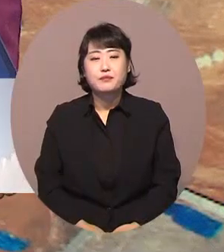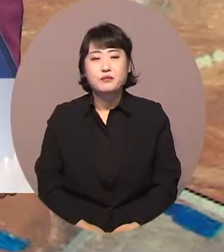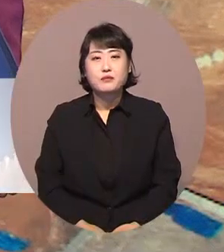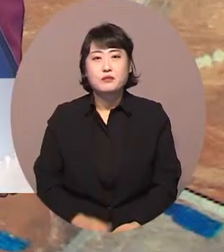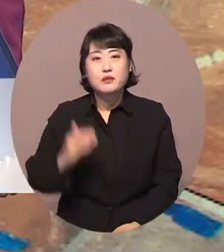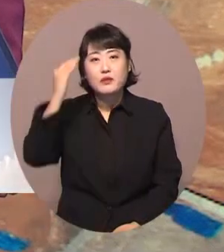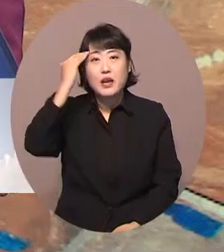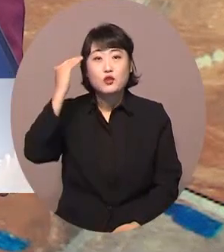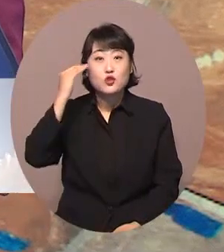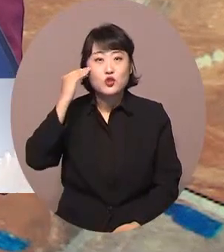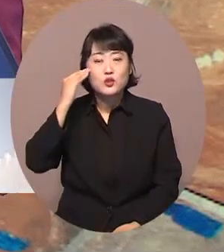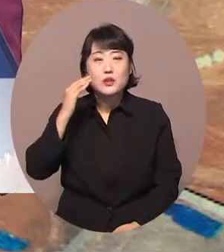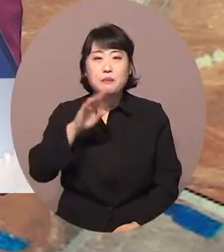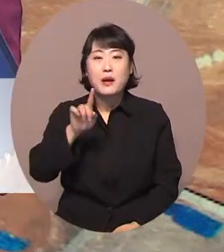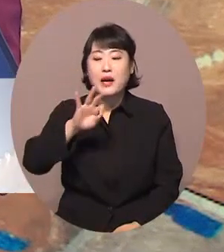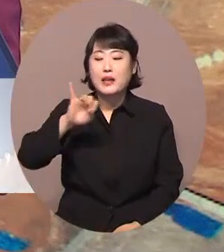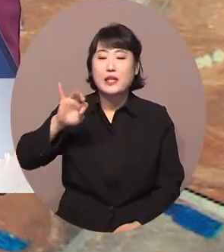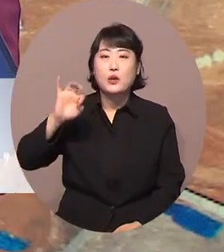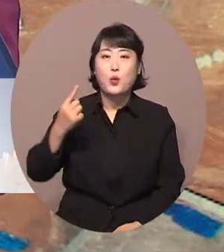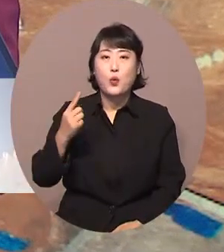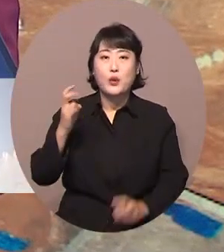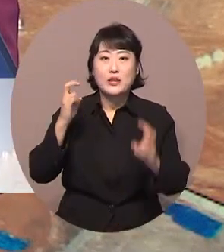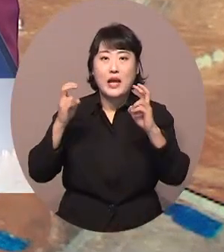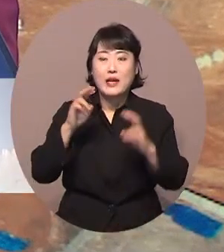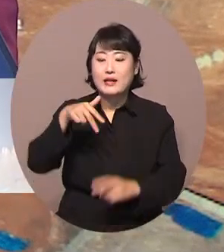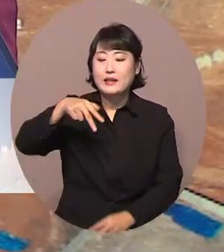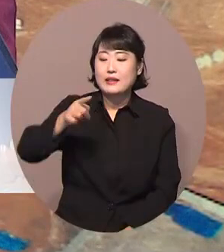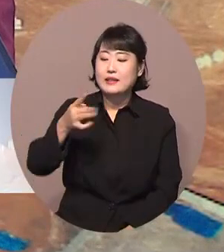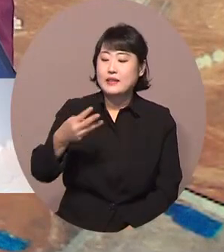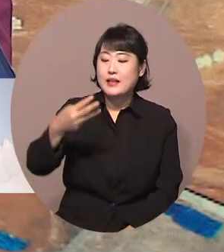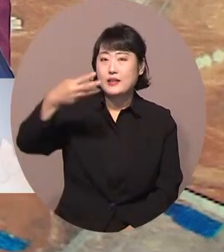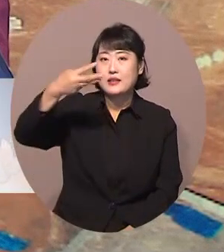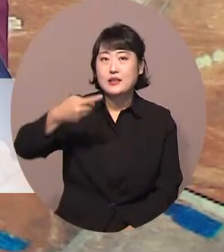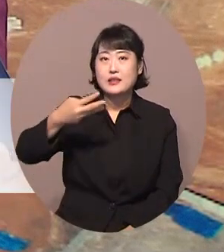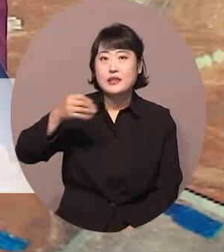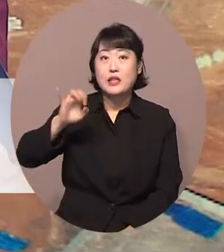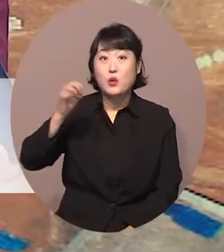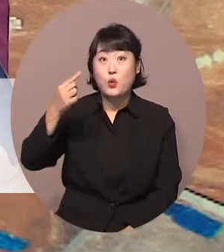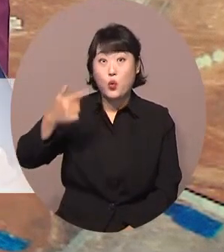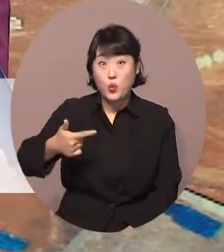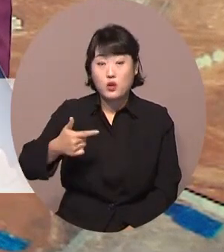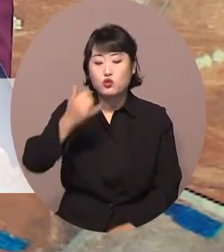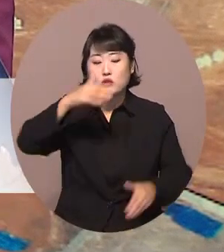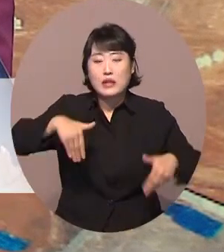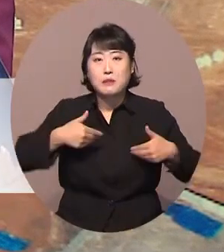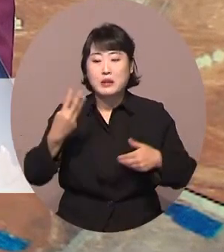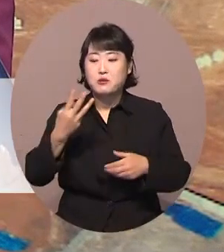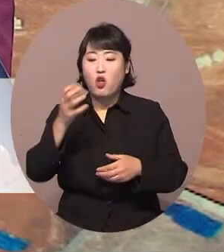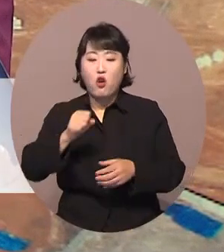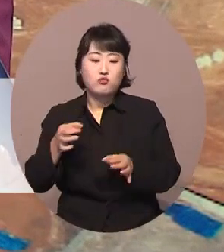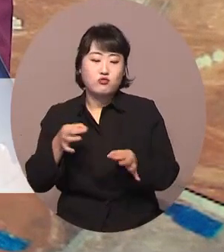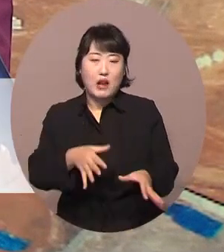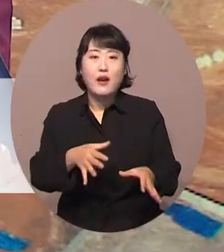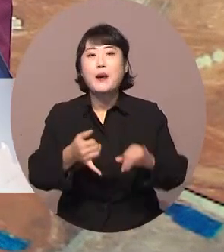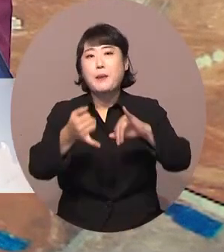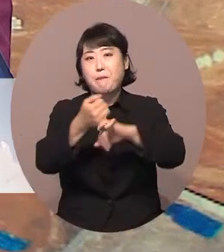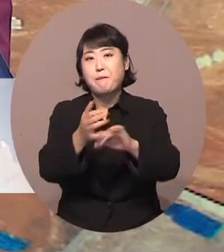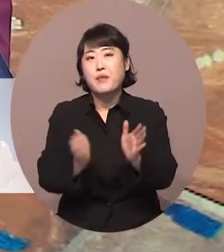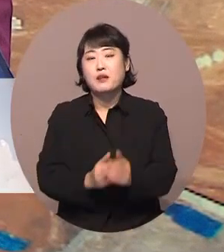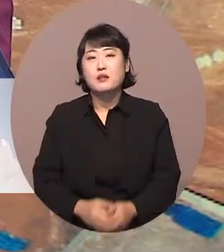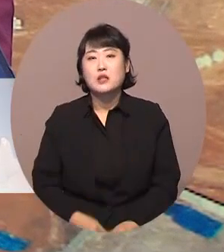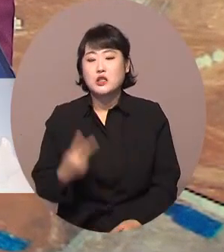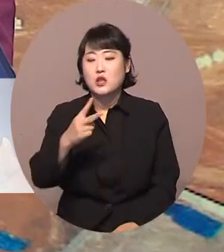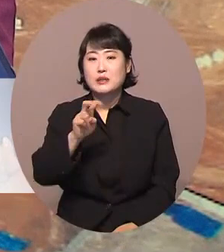국내 바이오제약 대기업 셀트리온이 충남도에 3천억 원대 투자를 약속했습니다 오는 2028년까지